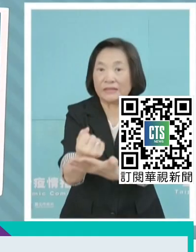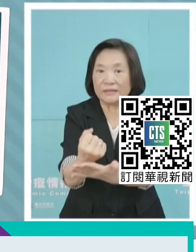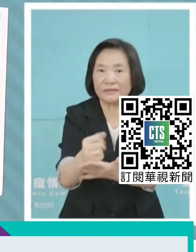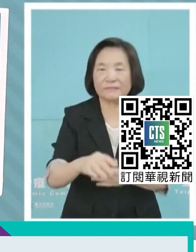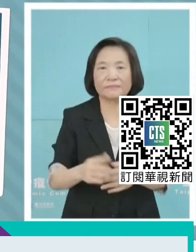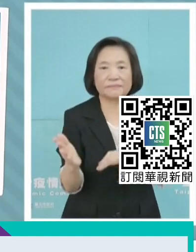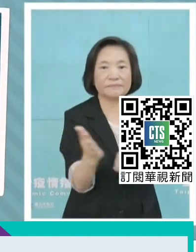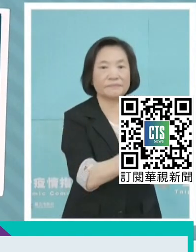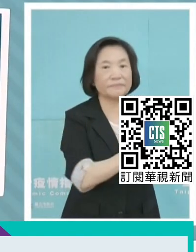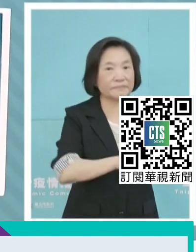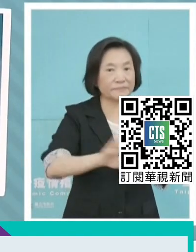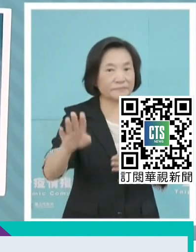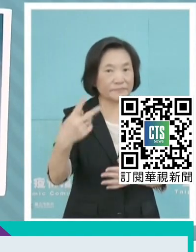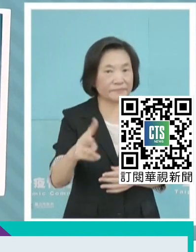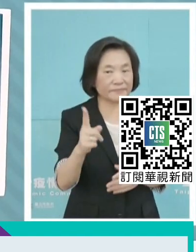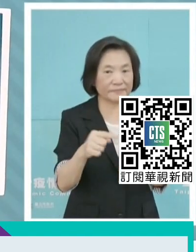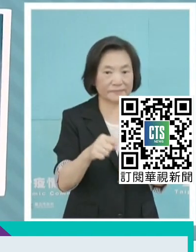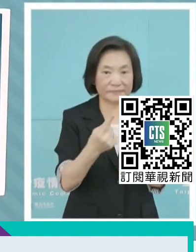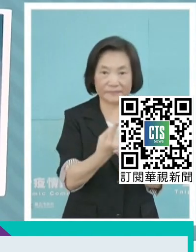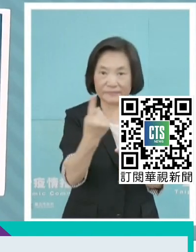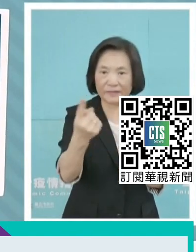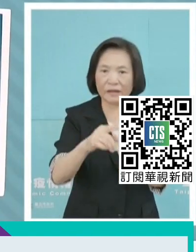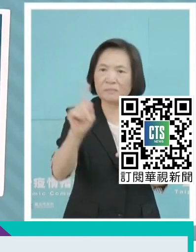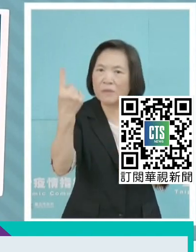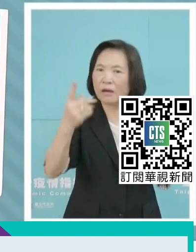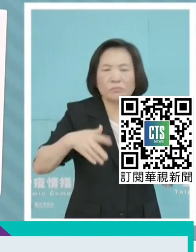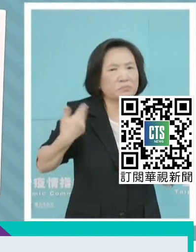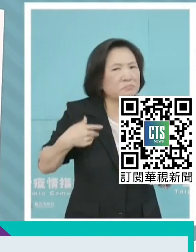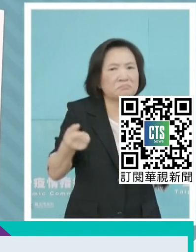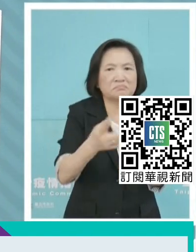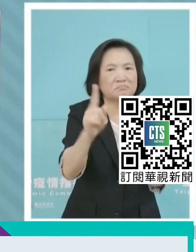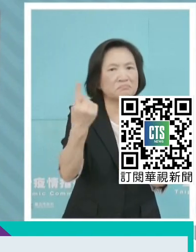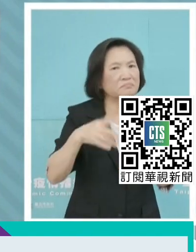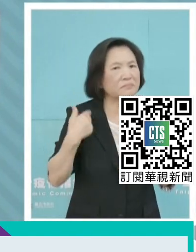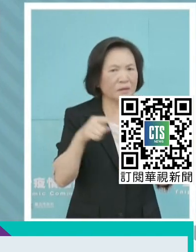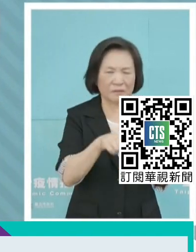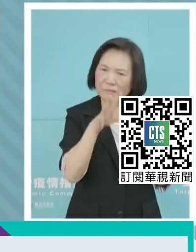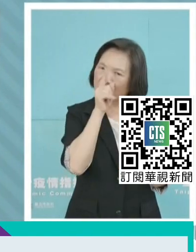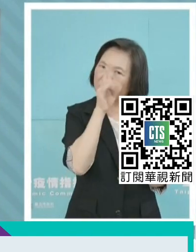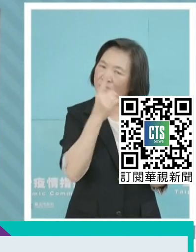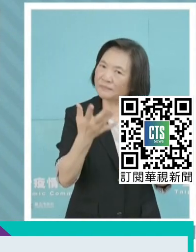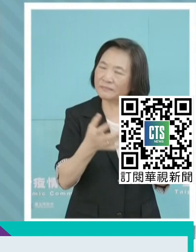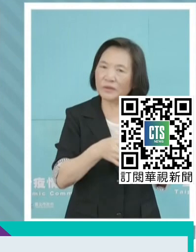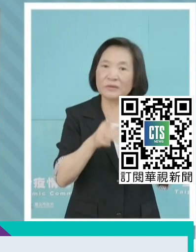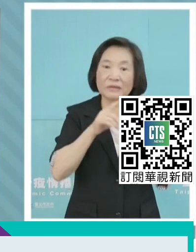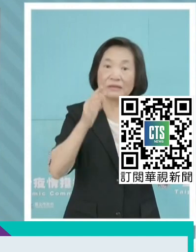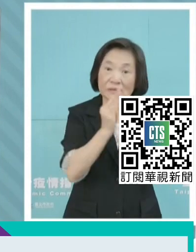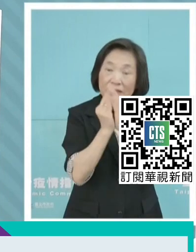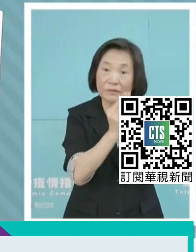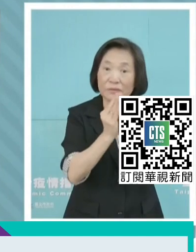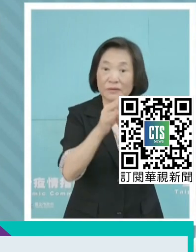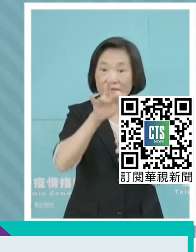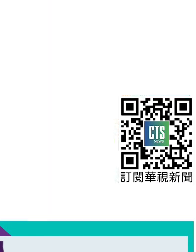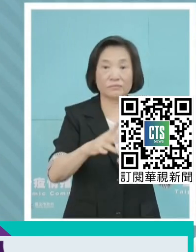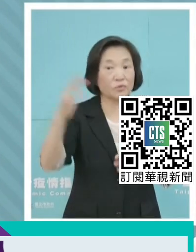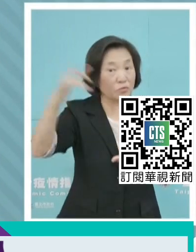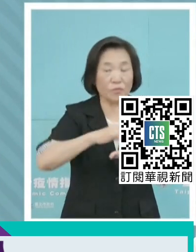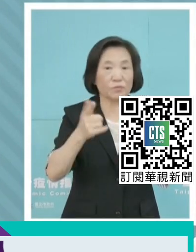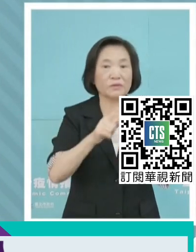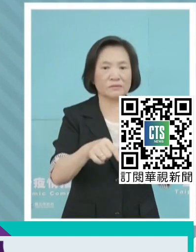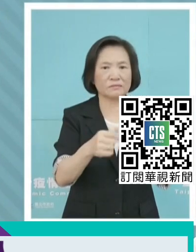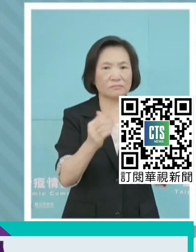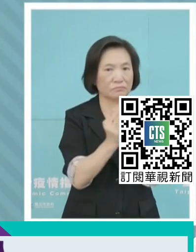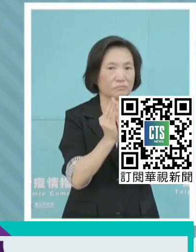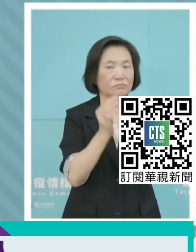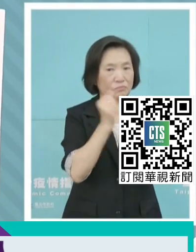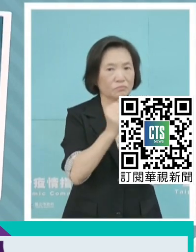那另外1例目前感染源不明。不过这个还是蛮奇怪，因为他是桃园机场的地勤工作人员，你知道吗？不晓得是不